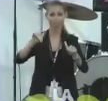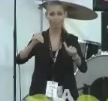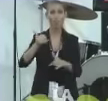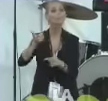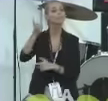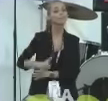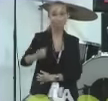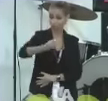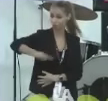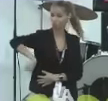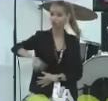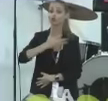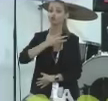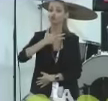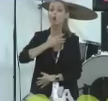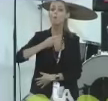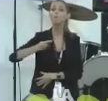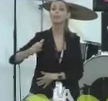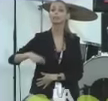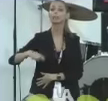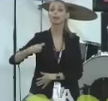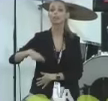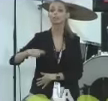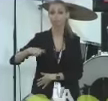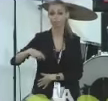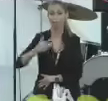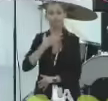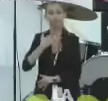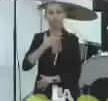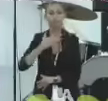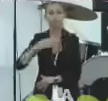noi abbiamo un Presidente del Consiglio che mente